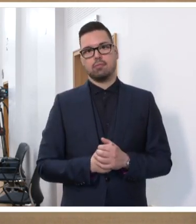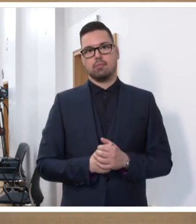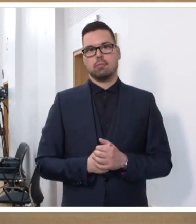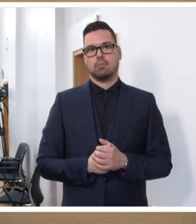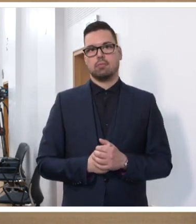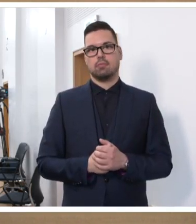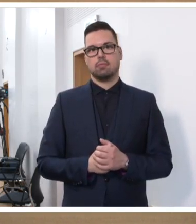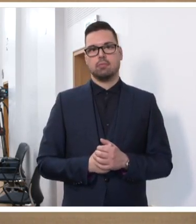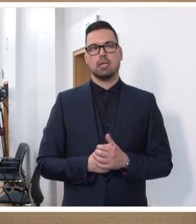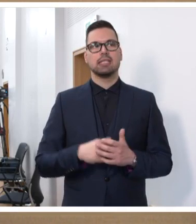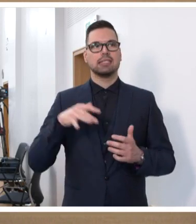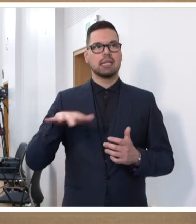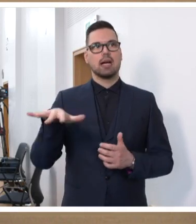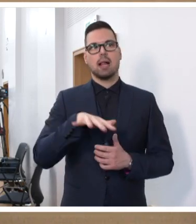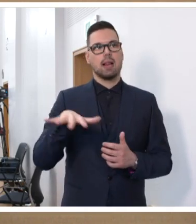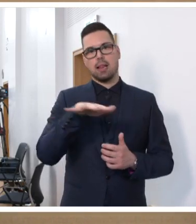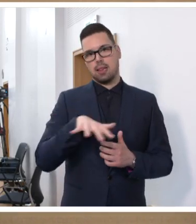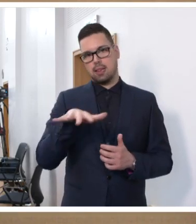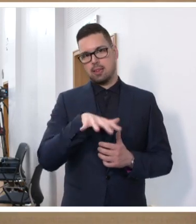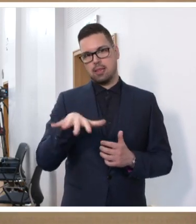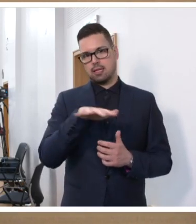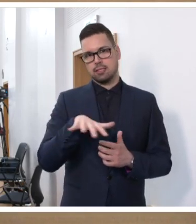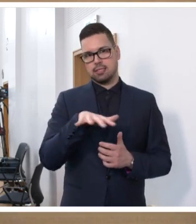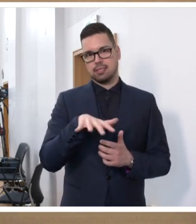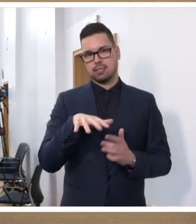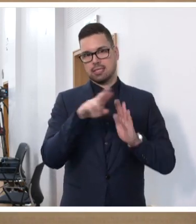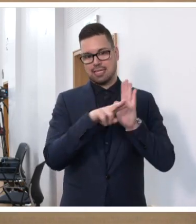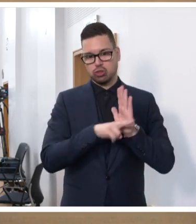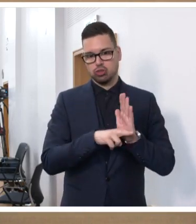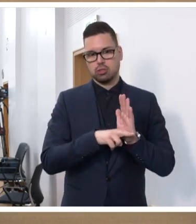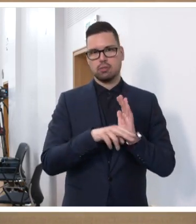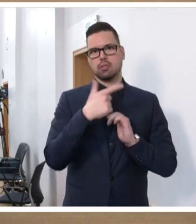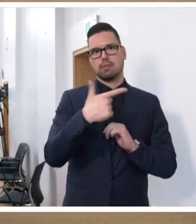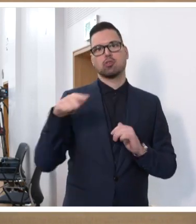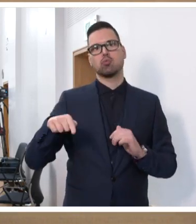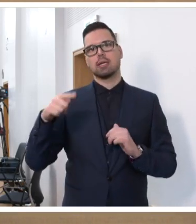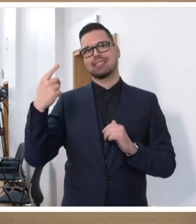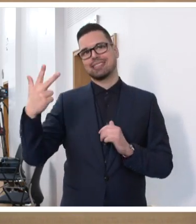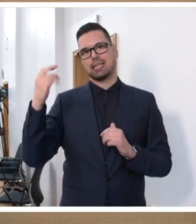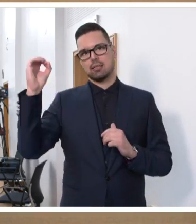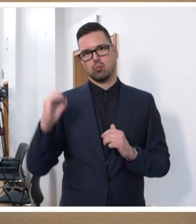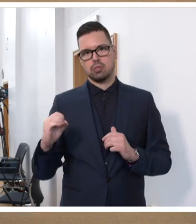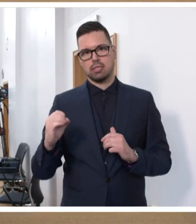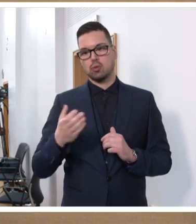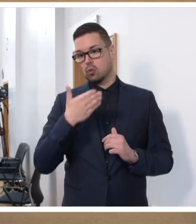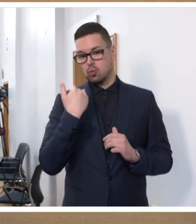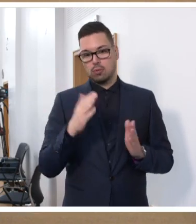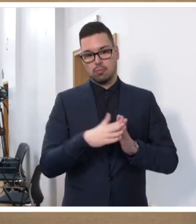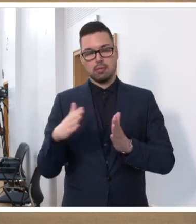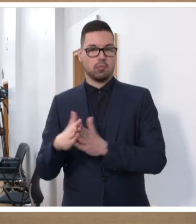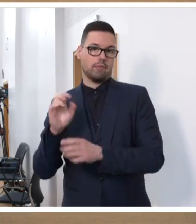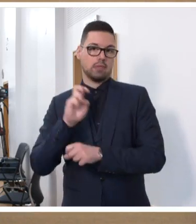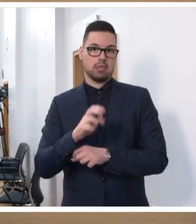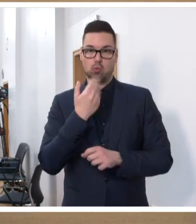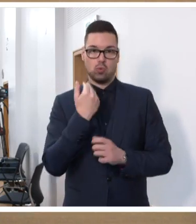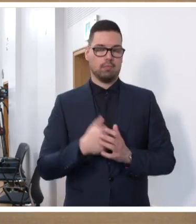die Konsequenzen des saarländischen Wahlrechts sind noch schlimmer, als dass 22,3% der Wählerstimmen ohne parlamentarische Vertretung unter den